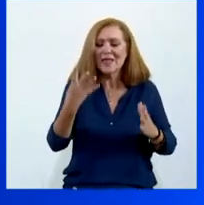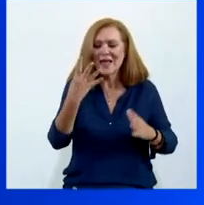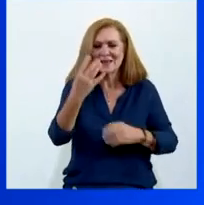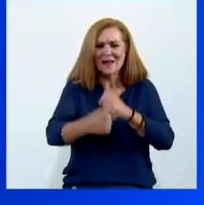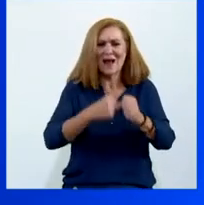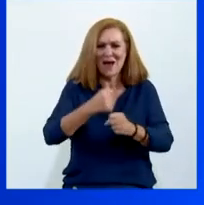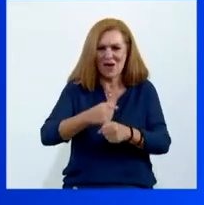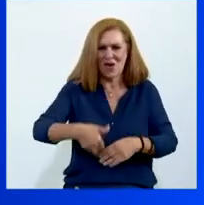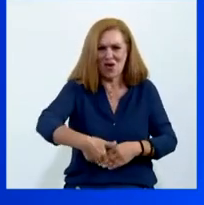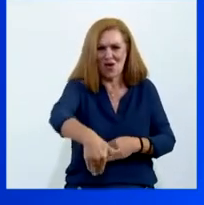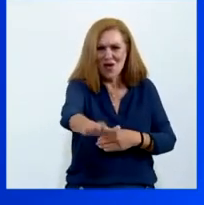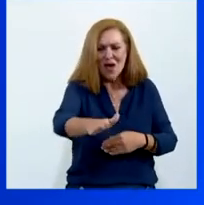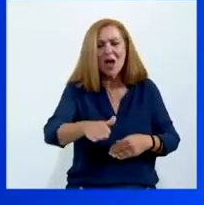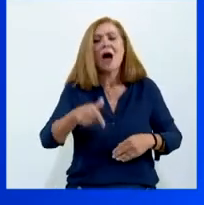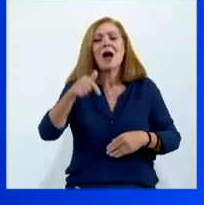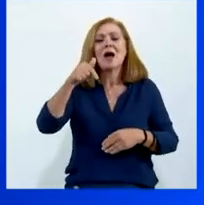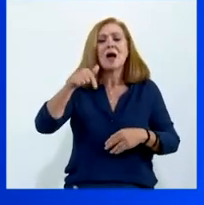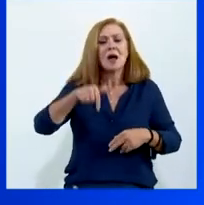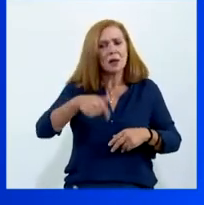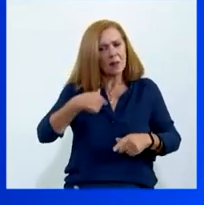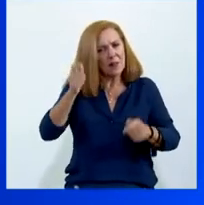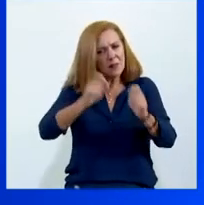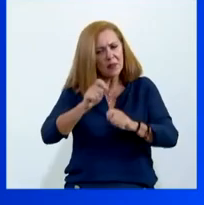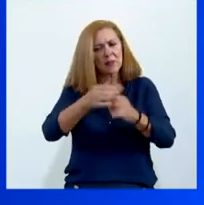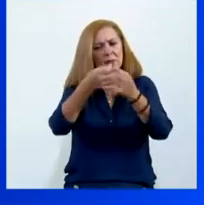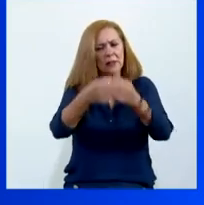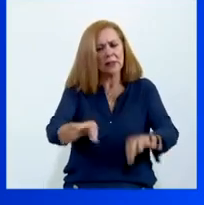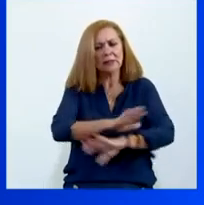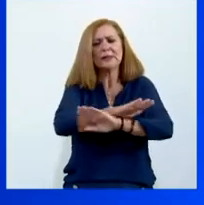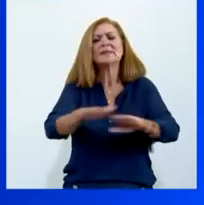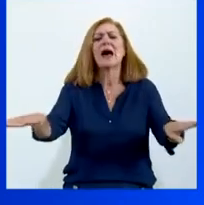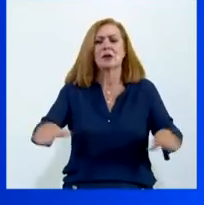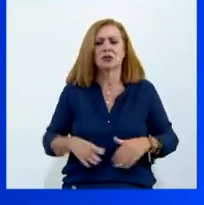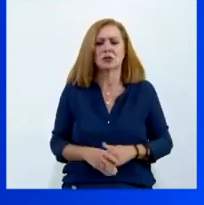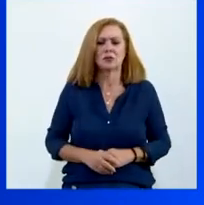τετραετία αυτή η κυβέρνηση θα το έχει επιλύσει.